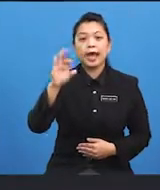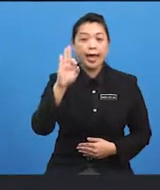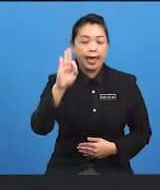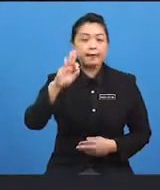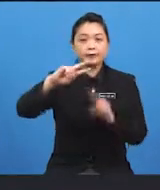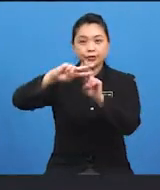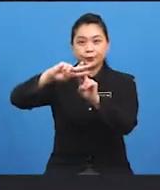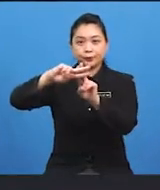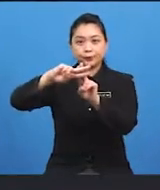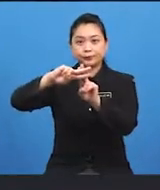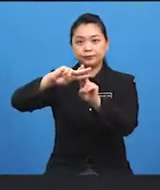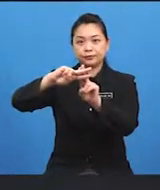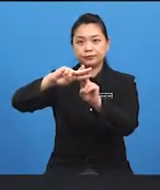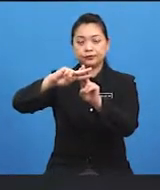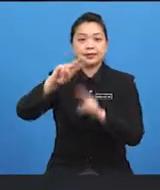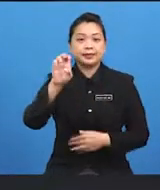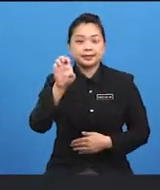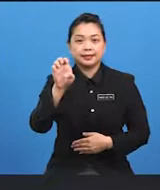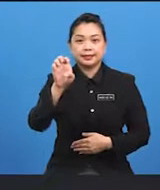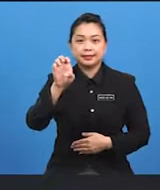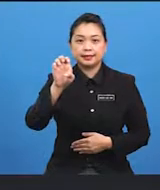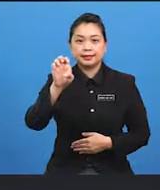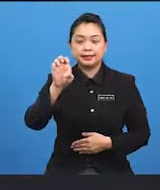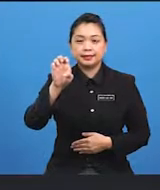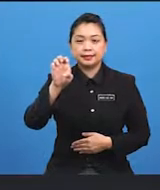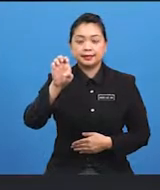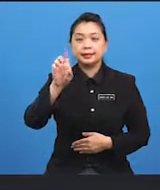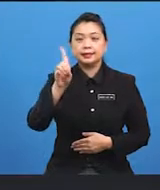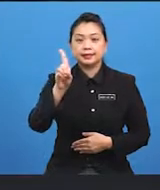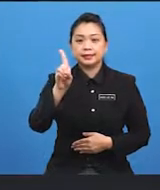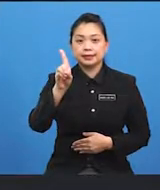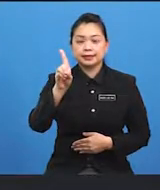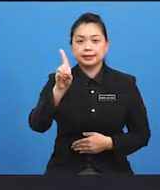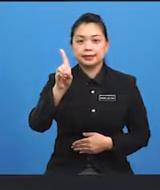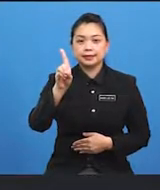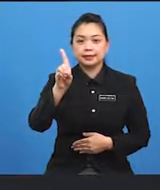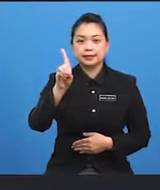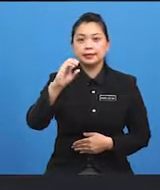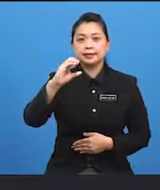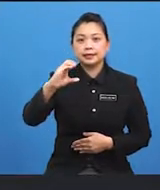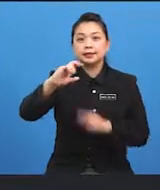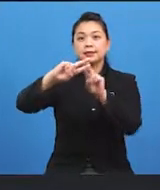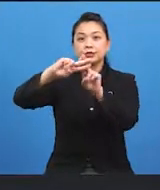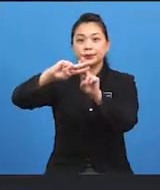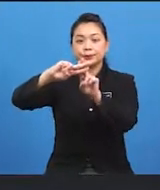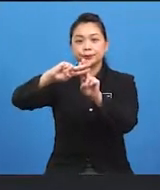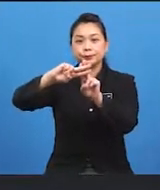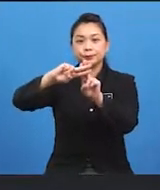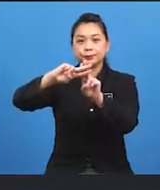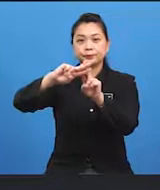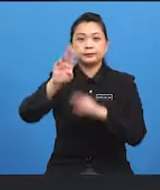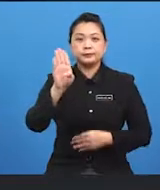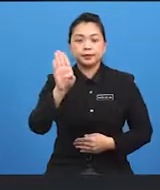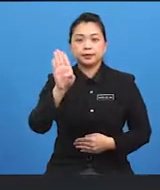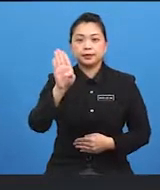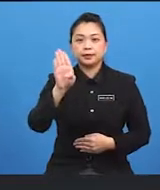F sharp, E, D, C sharp, B